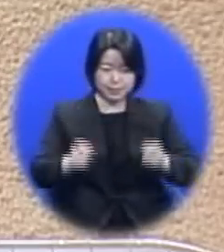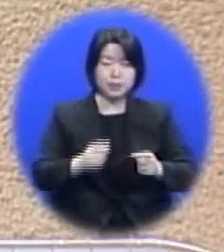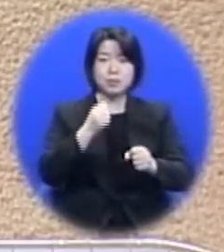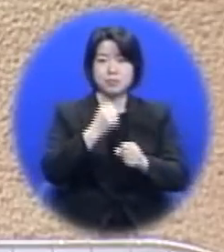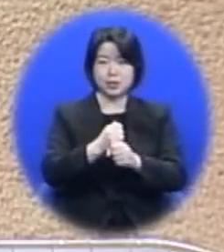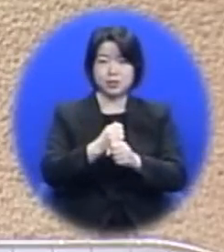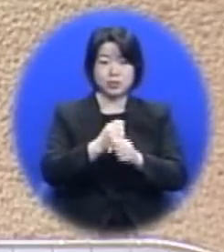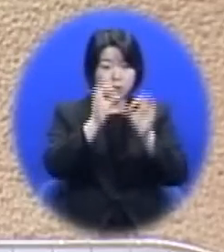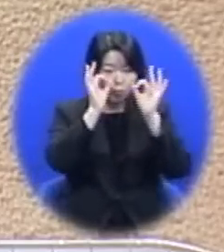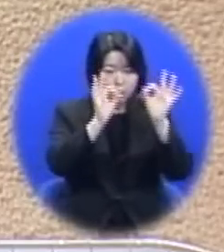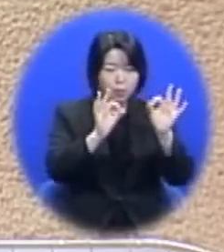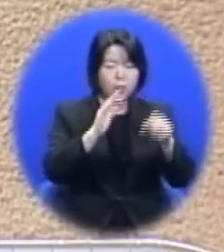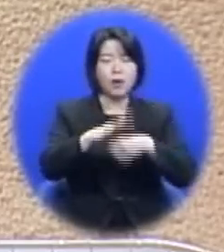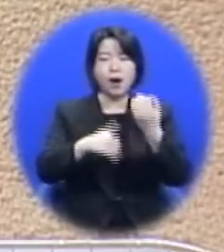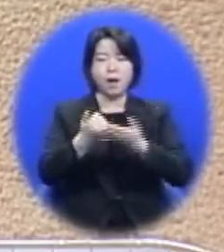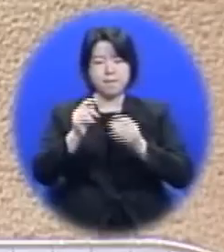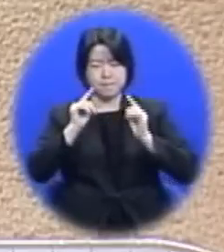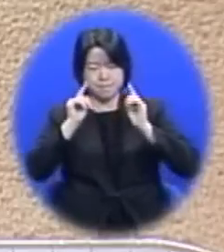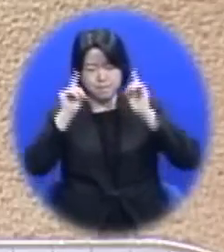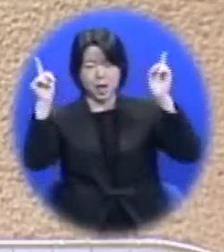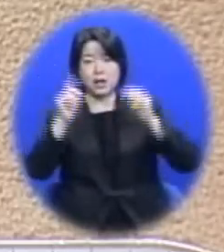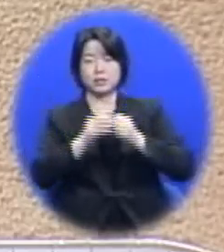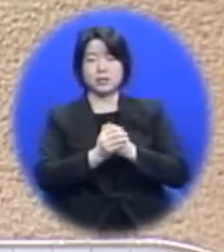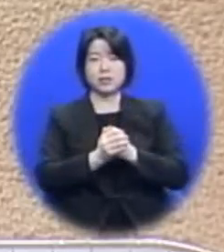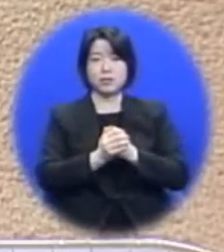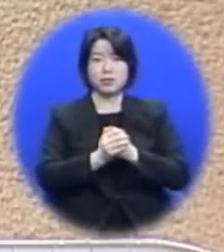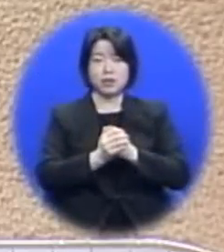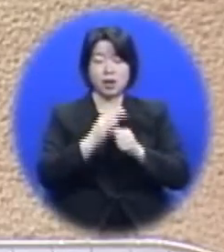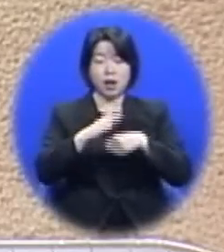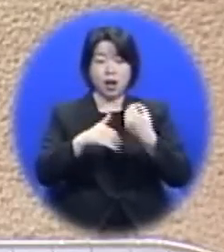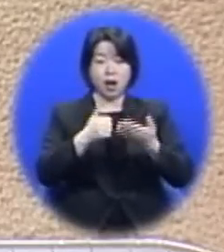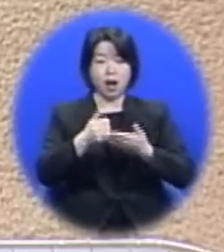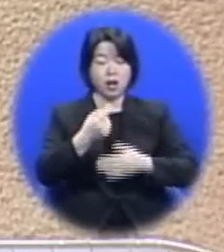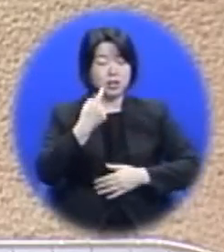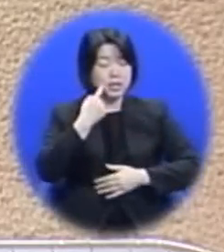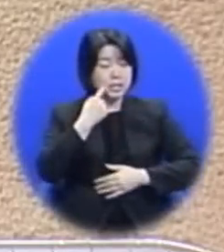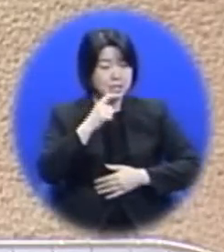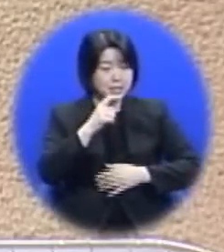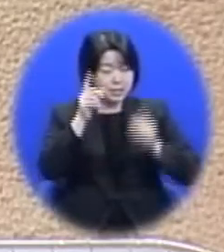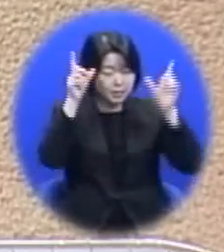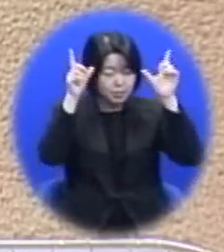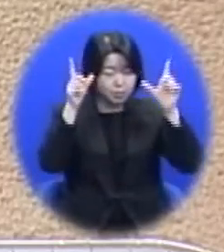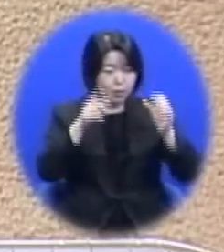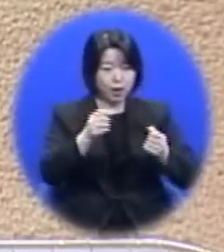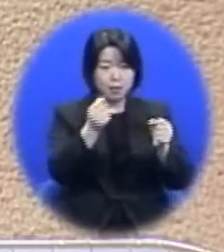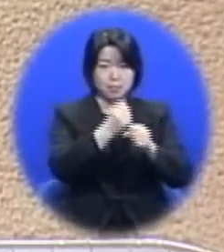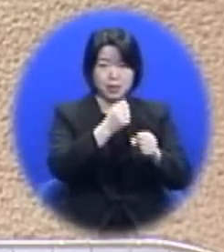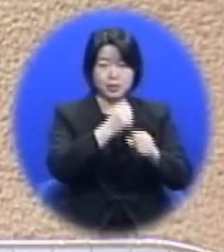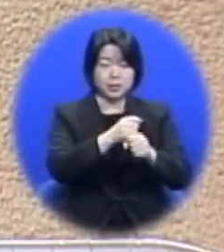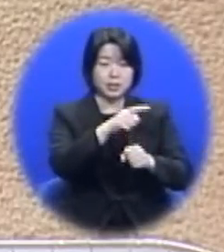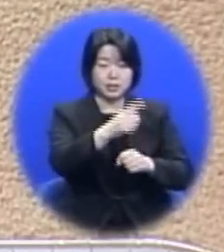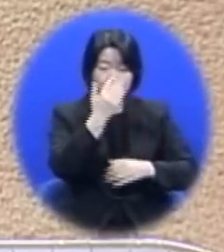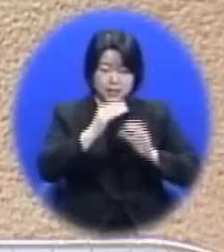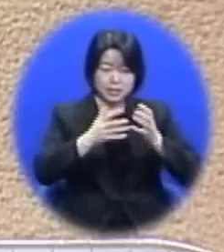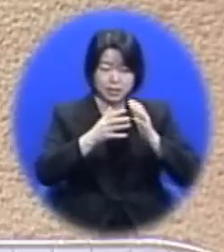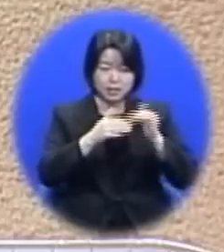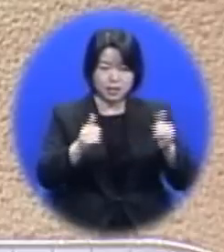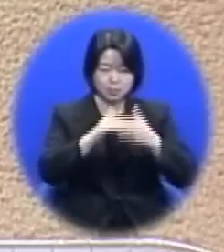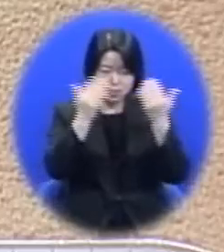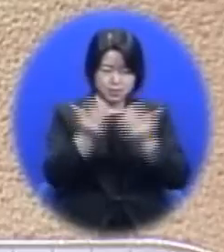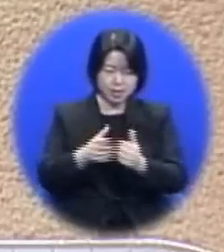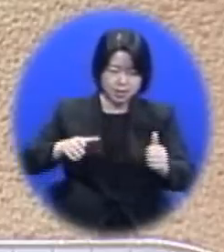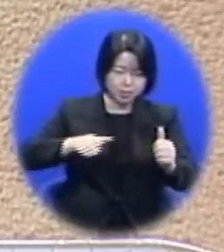진노하셨습니다. 하나님께서 금송아지를 만든 이스라엘 백성들을 다 죽이겠다고 하셨습니다. 그리고